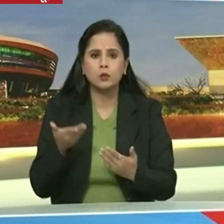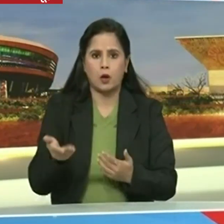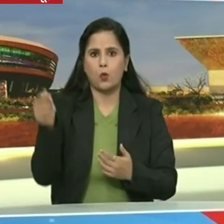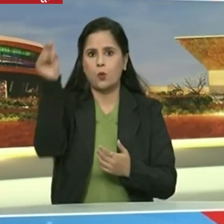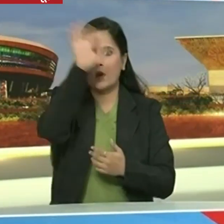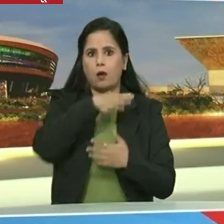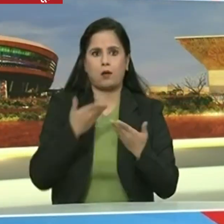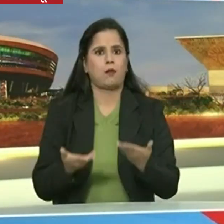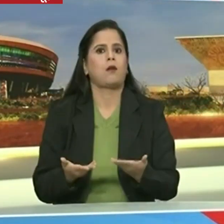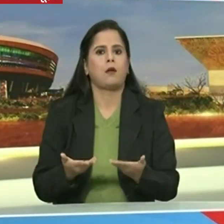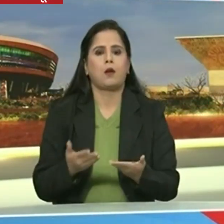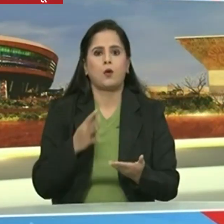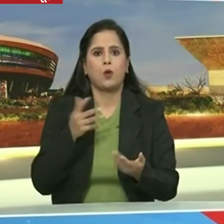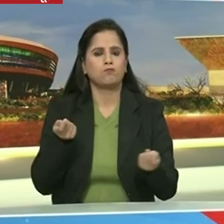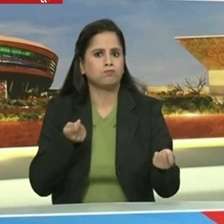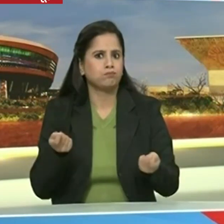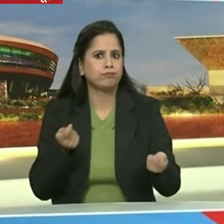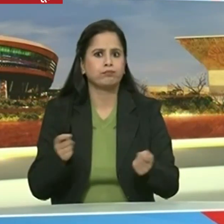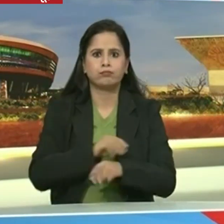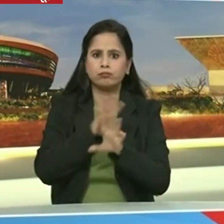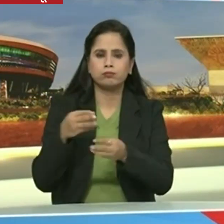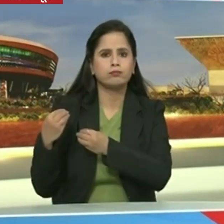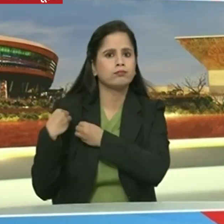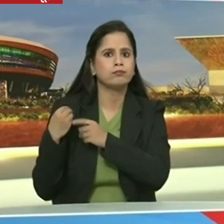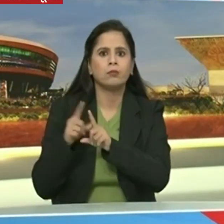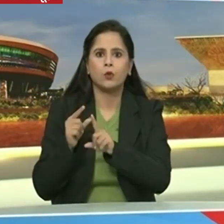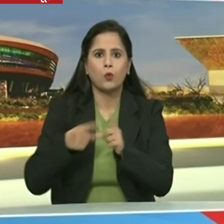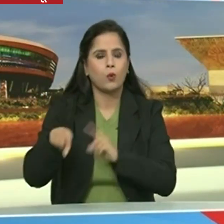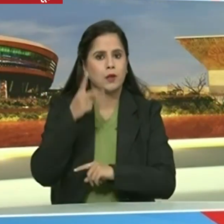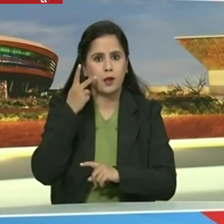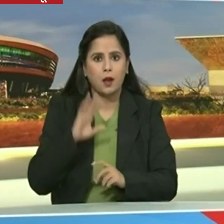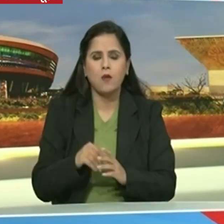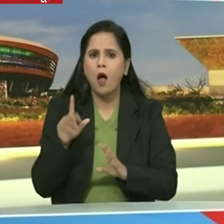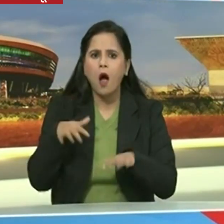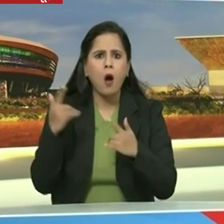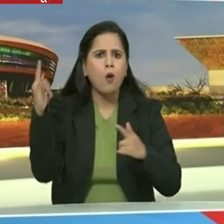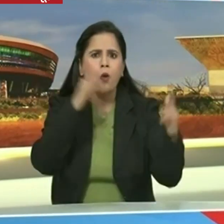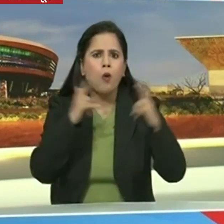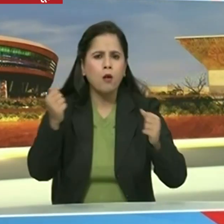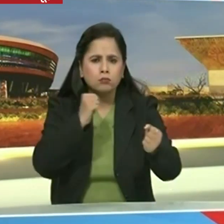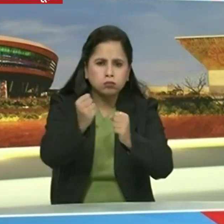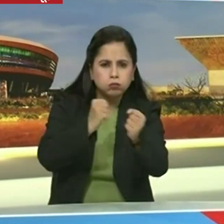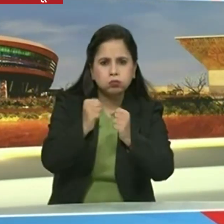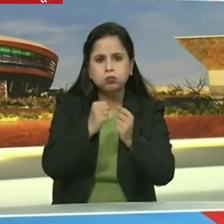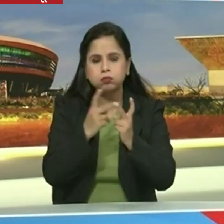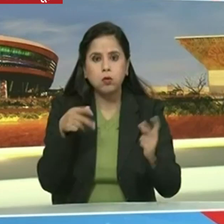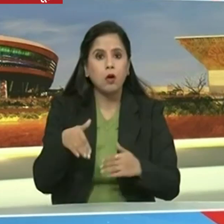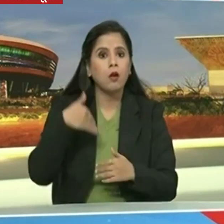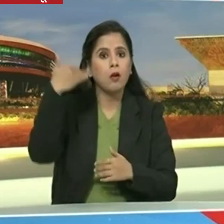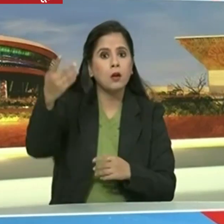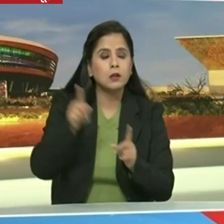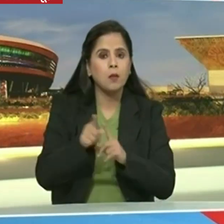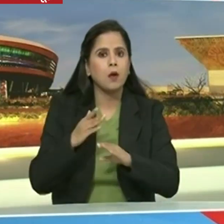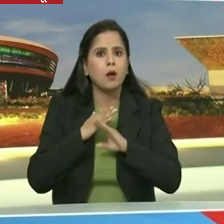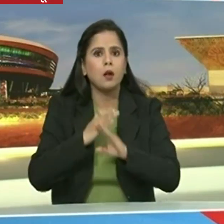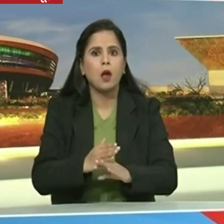की बागडोर अपने हाथों में लेते हुए और किस तरह से वो आने वाले कल में